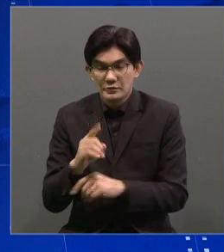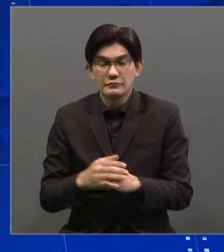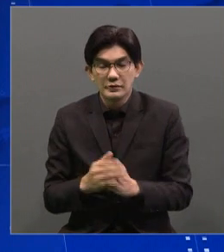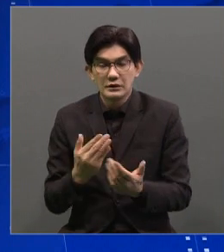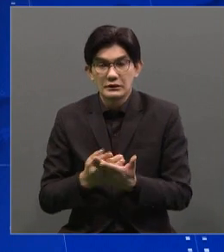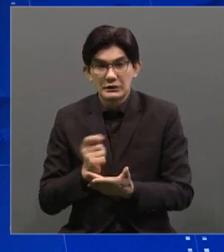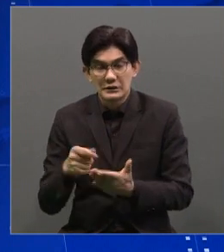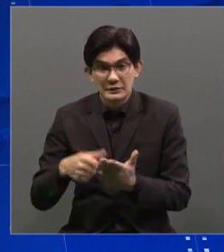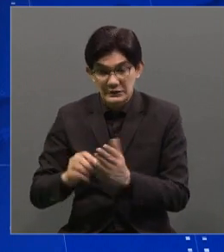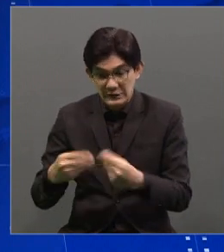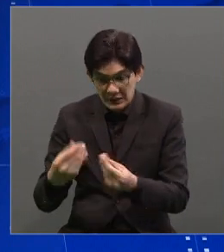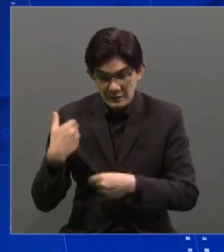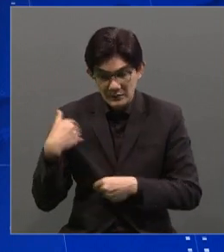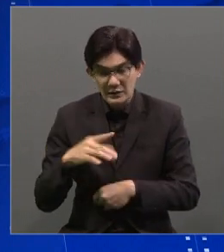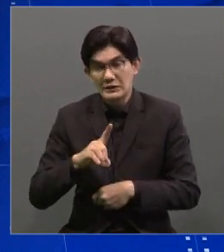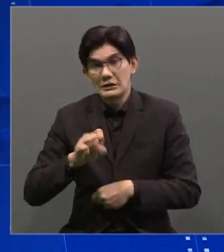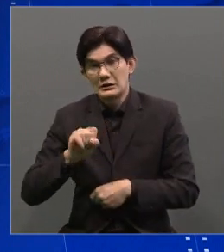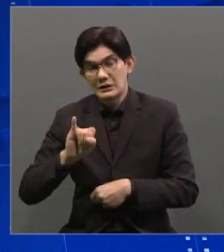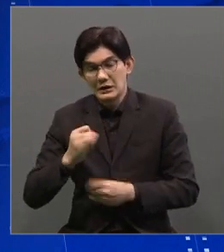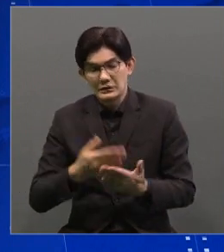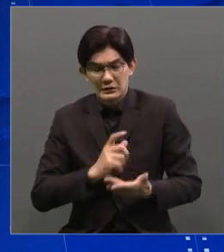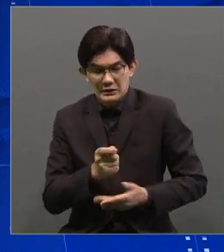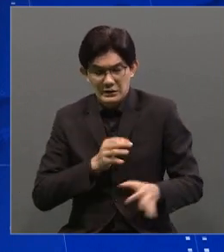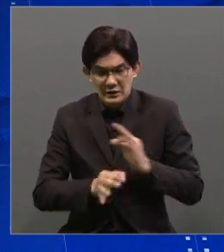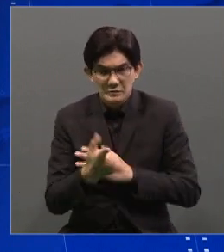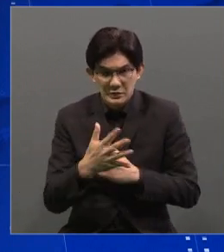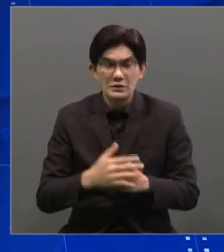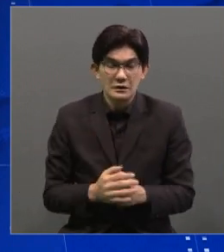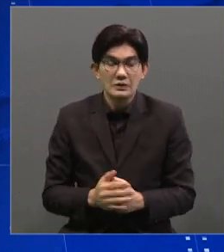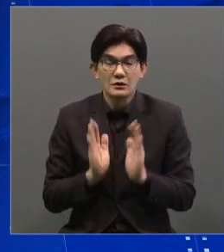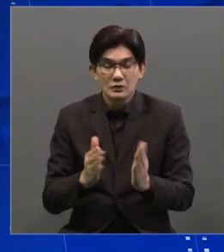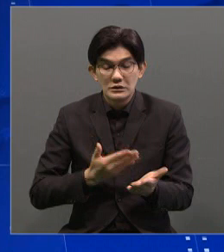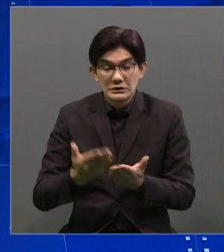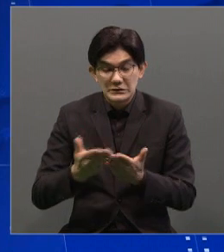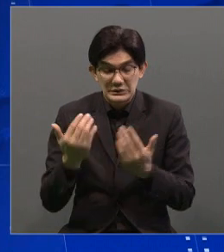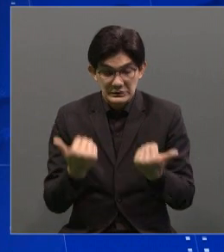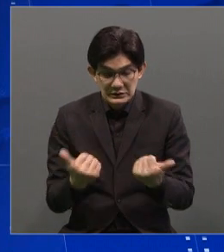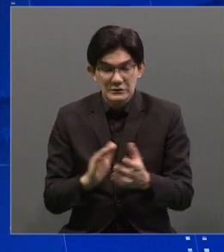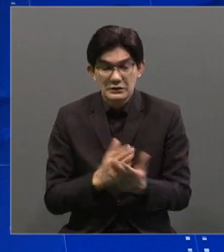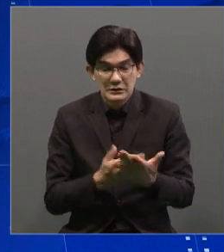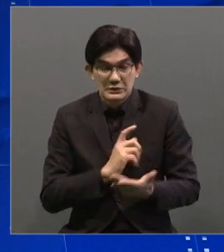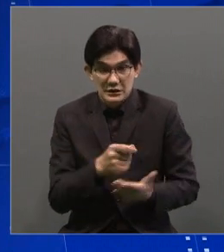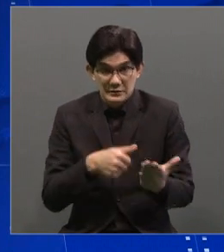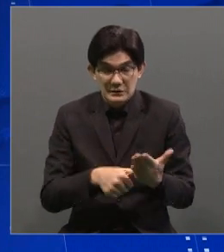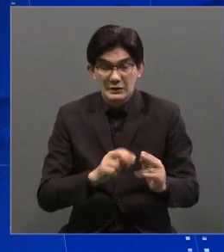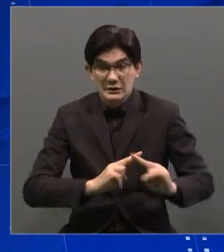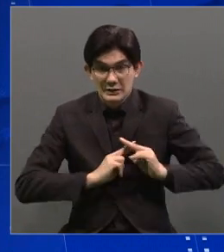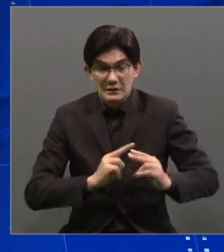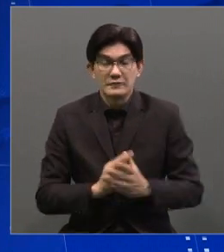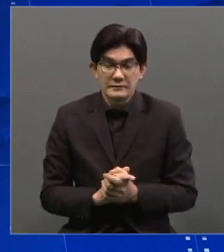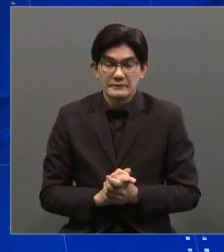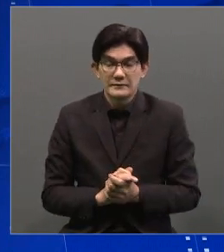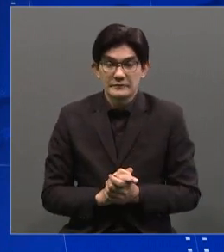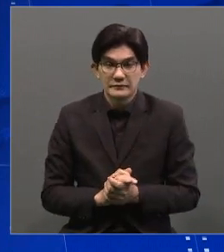สลากทัตจะชำระภาษีให้แล้วแต่อันนี้ DSIไม่ได้มีหน้าที่ที่จะมาชำระแทนท่านเพราะฉะนั้นลูกค้าที่ซื้อไปครั้งนี้ต้องชำระภาษีเองนะครับ